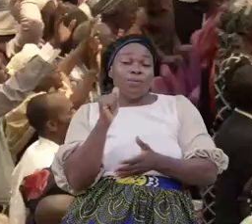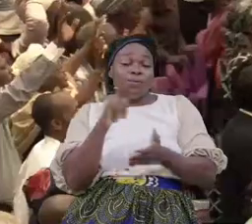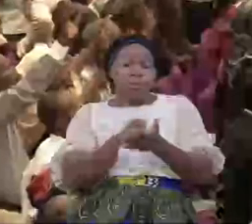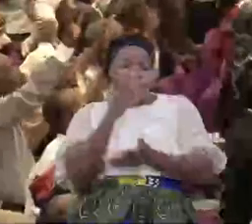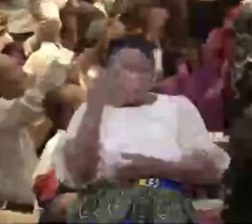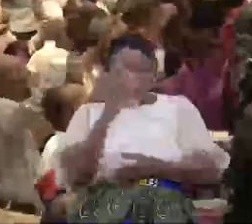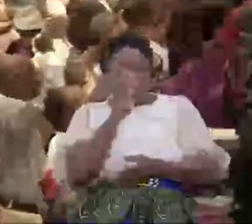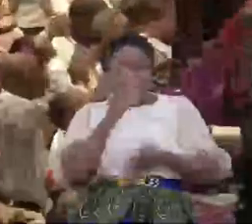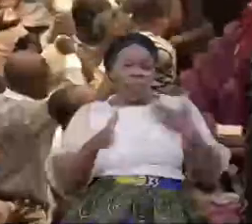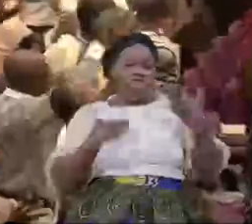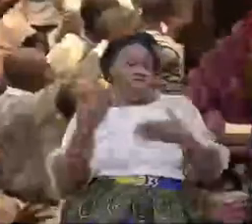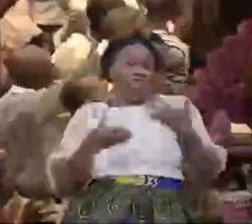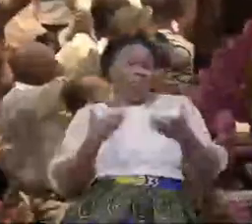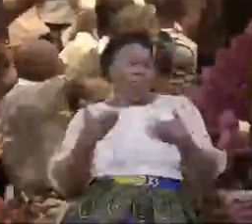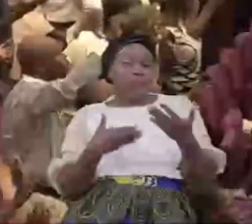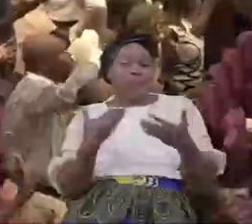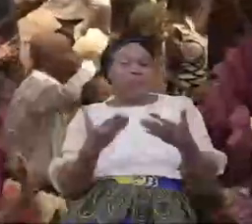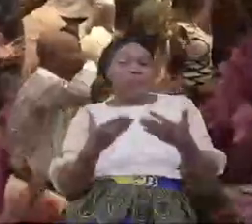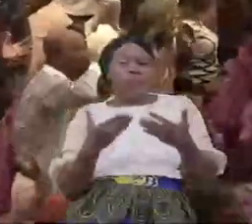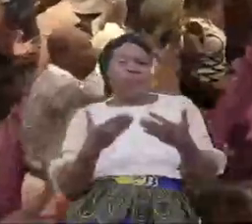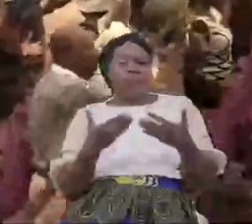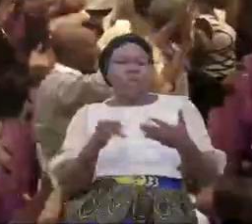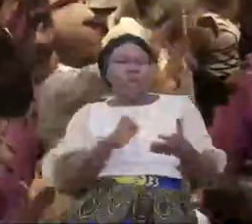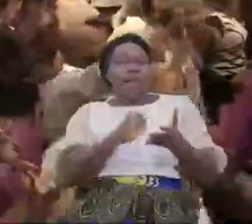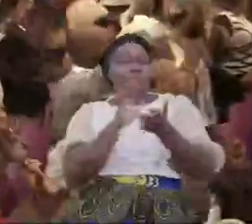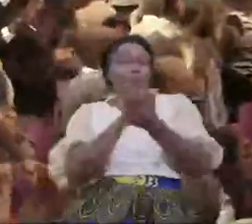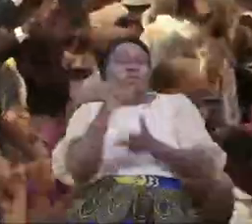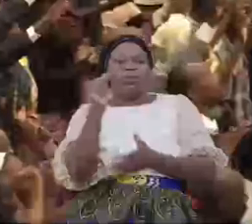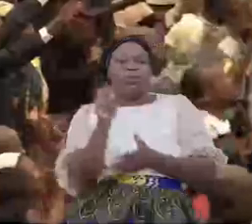C'est pourquoi je suis fier. Je crois.